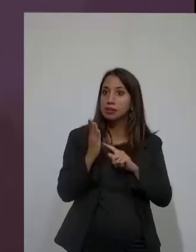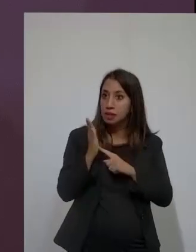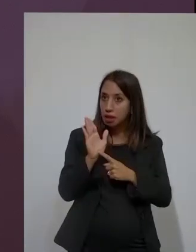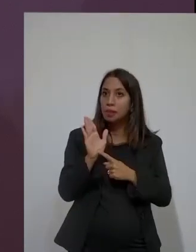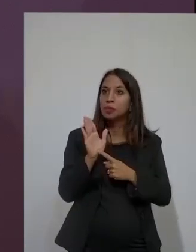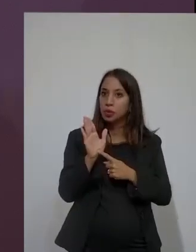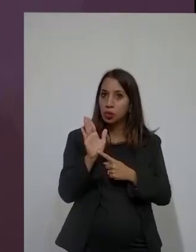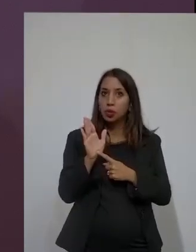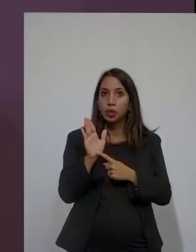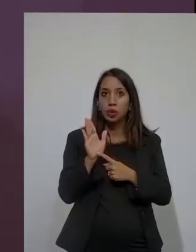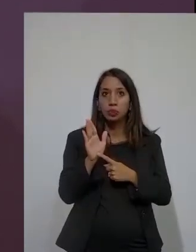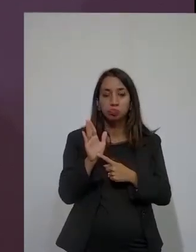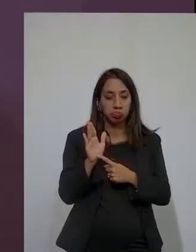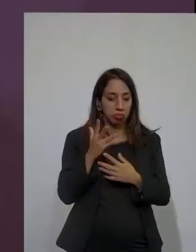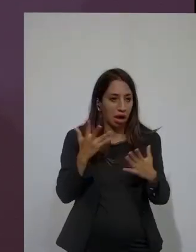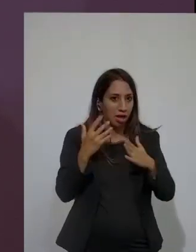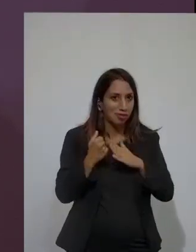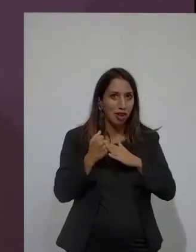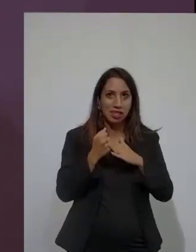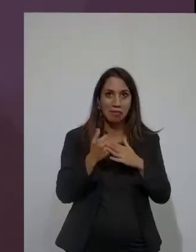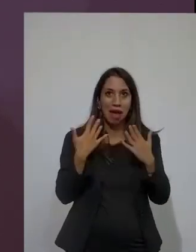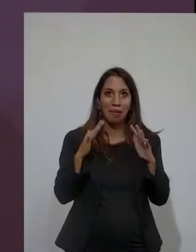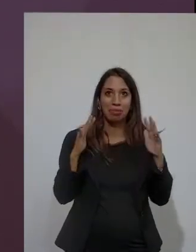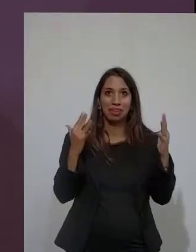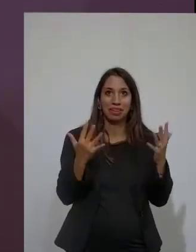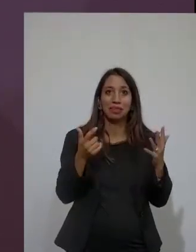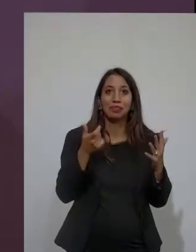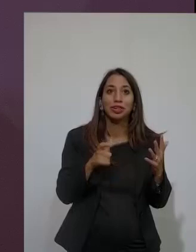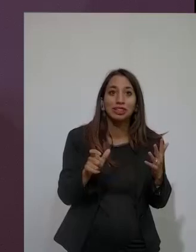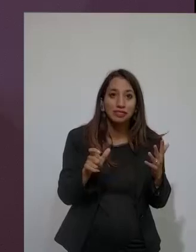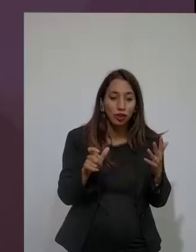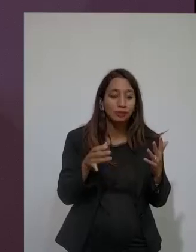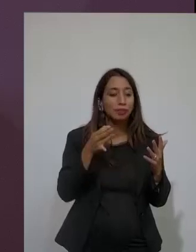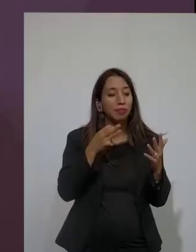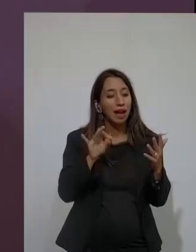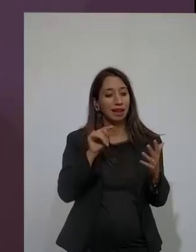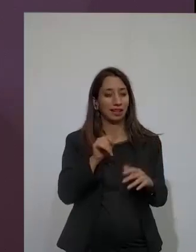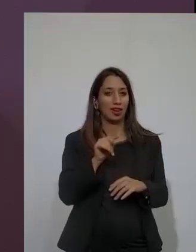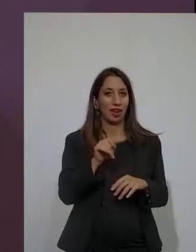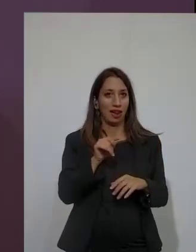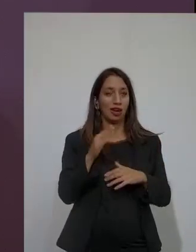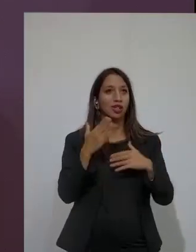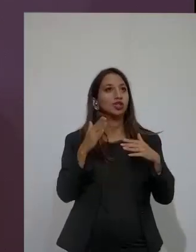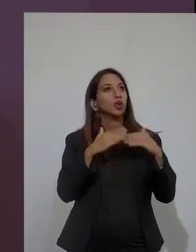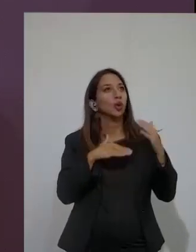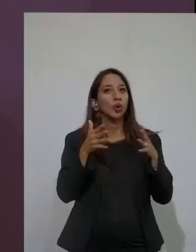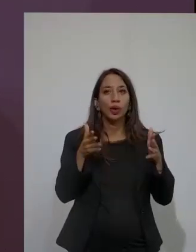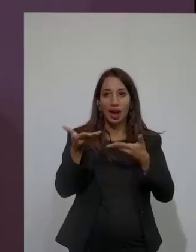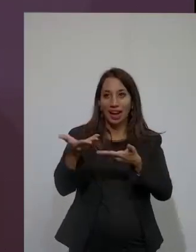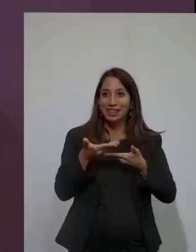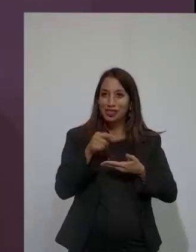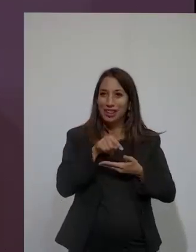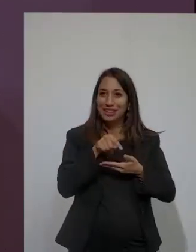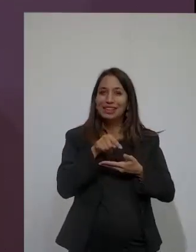di maggiore assoluta sostenibilità ambientale. Perché? Perché la peculiarità di una struttura ricettiva è quella